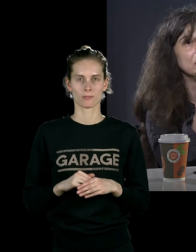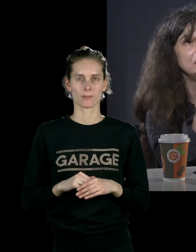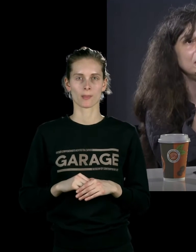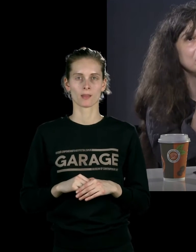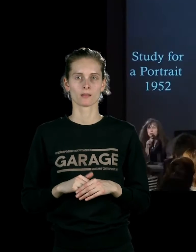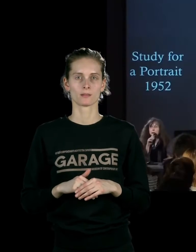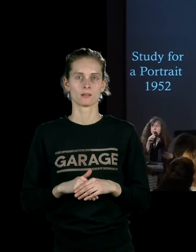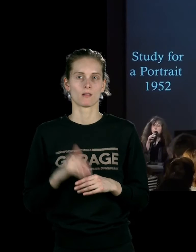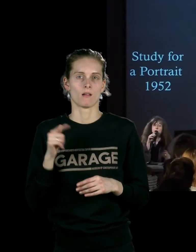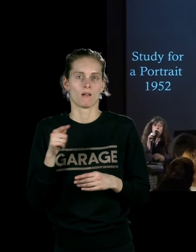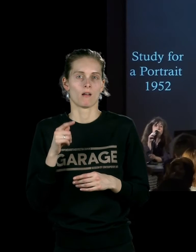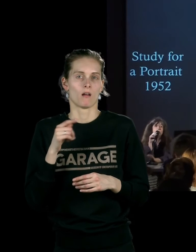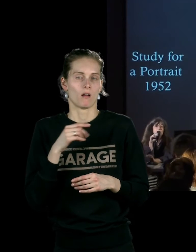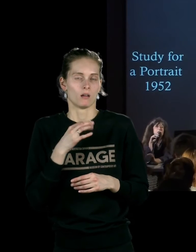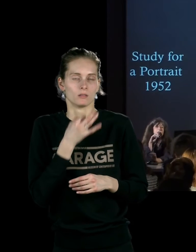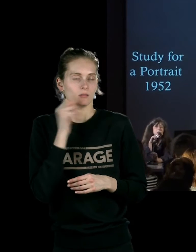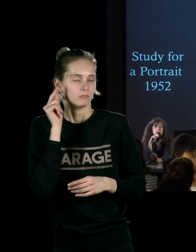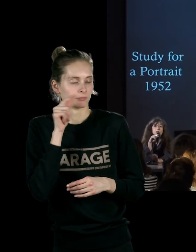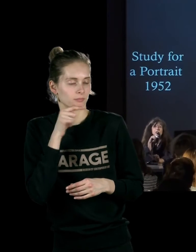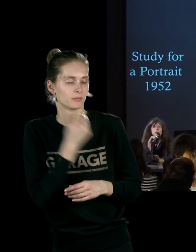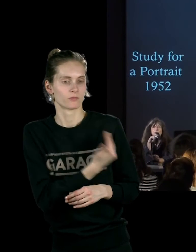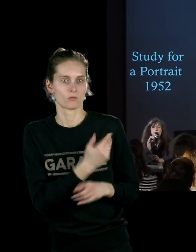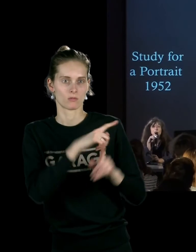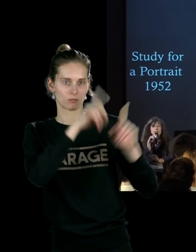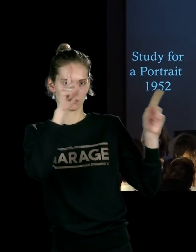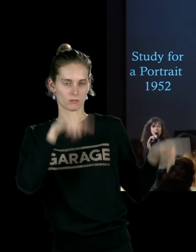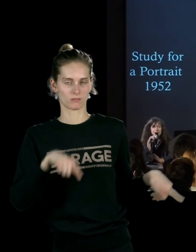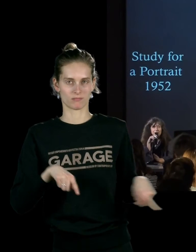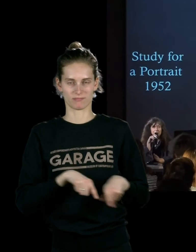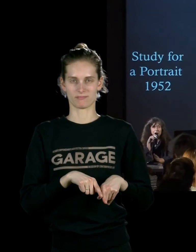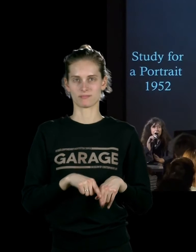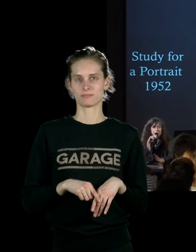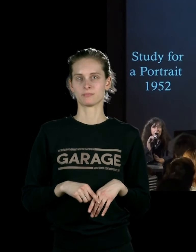тем произведением, как бы полотном Веласкеса, так, собственно, никакому